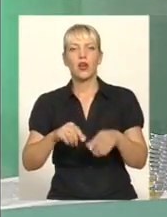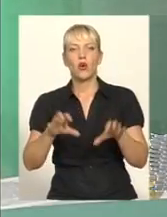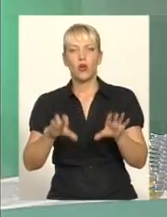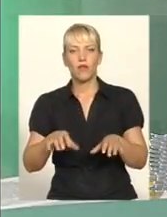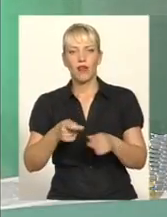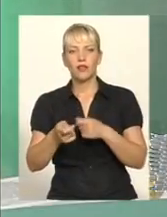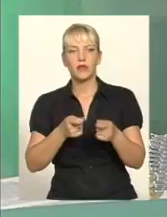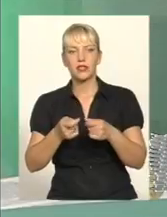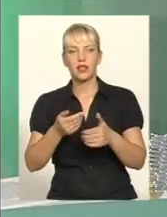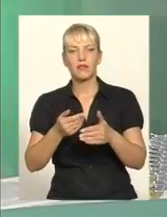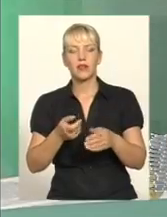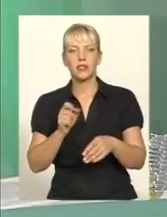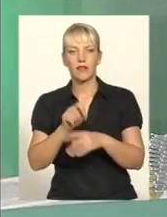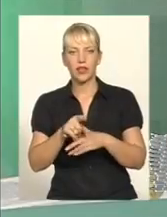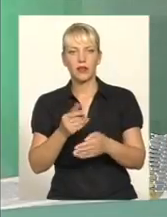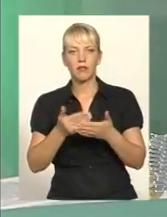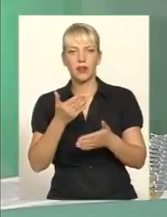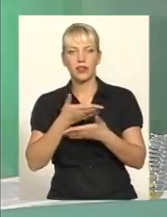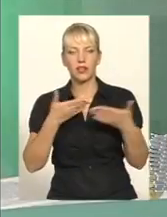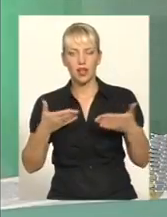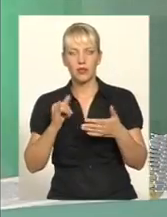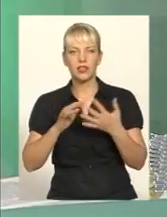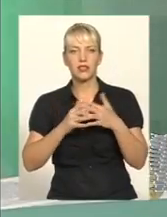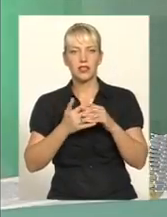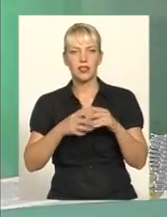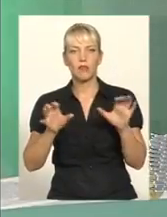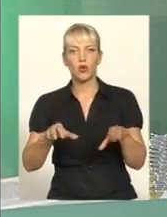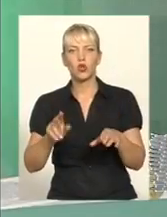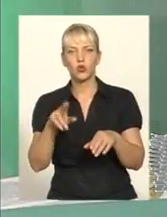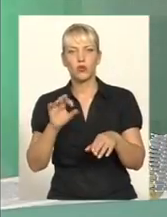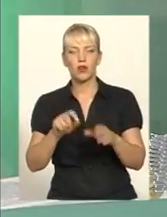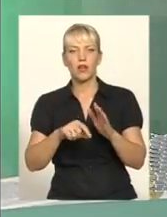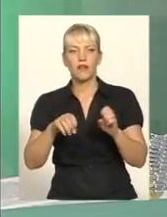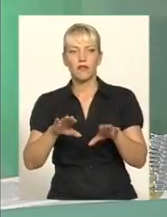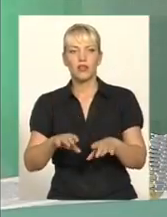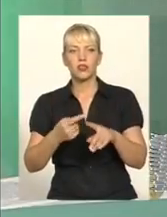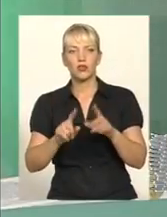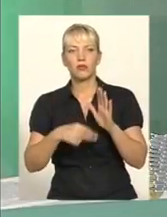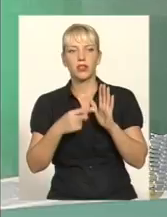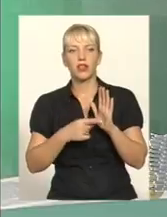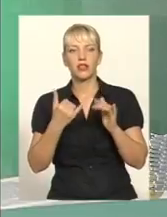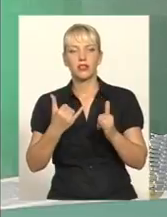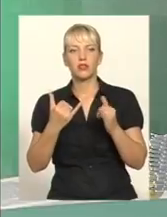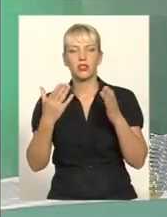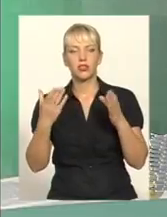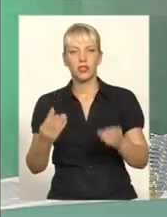нами, так і перед сільськими головами щодо вирішення даного питання. І на сьогоднішній день,